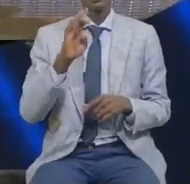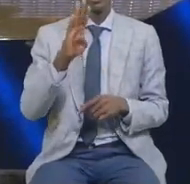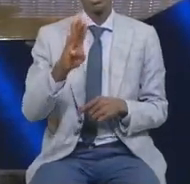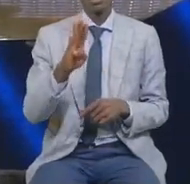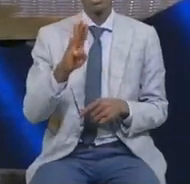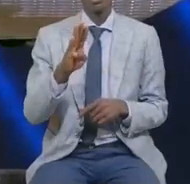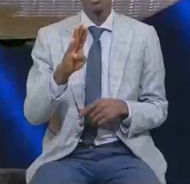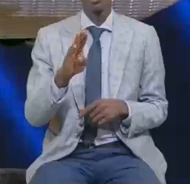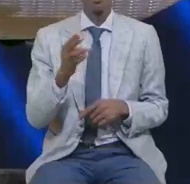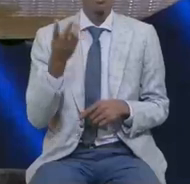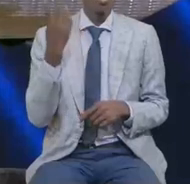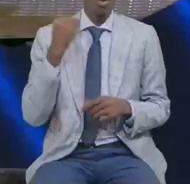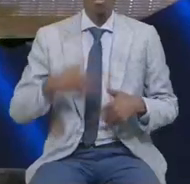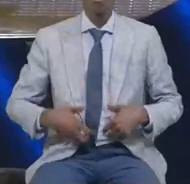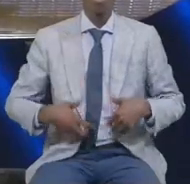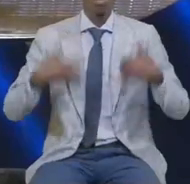irrité.